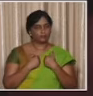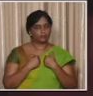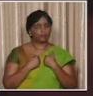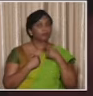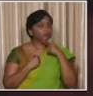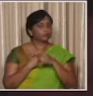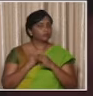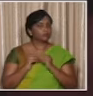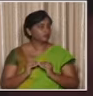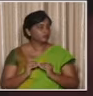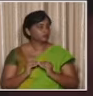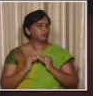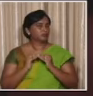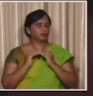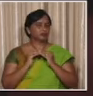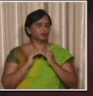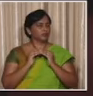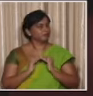ඒවා ගොඩනැගීම් වලට